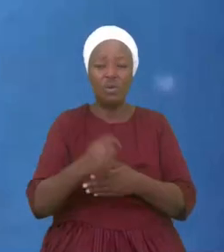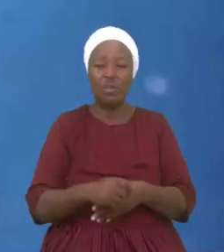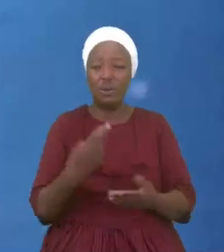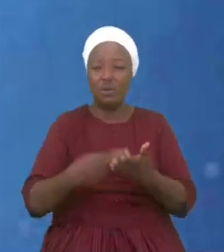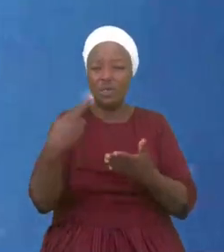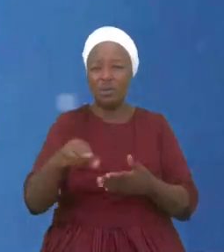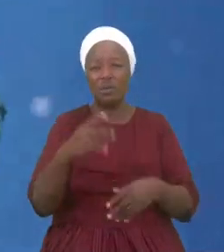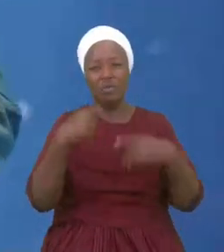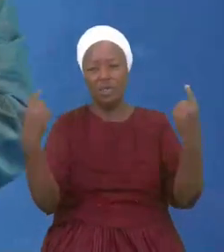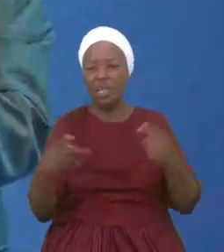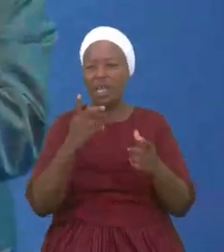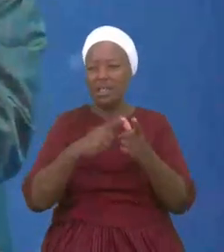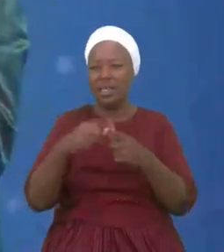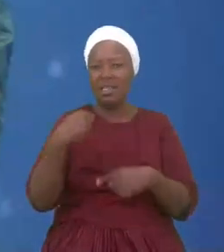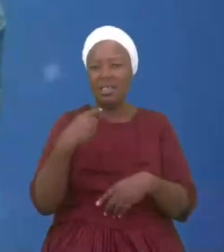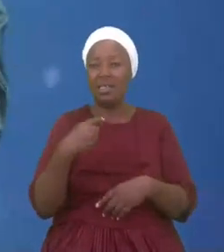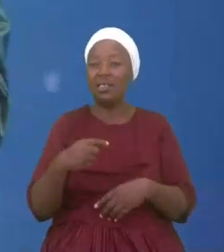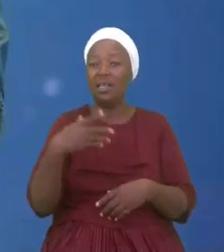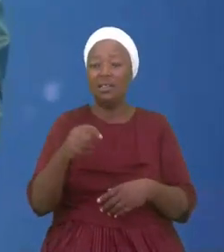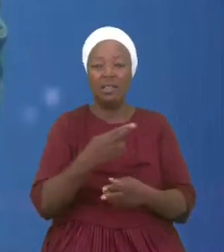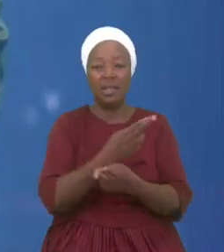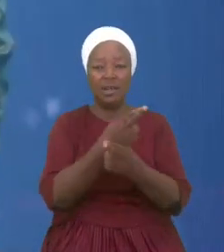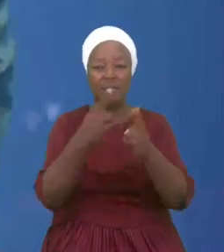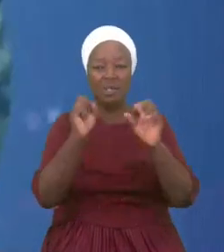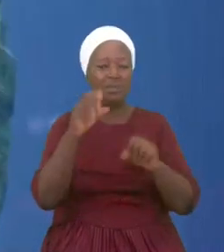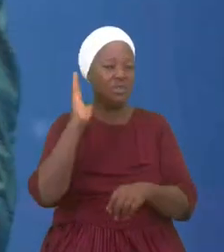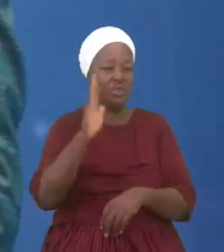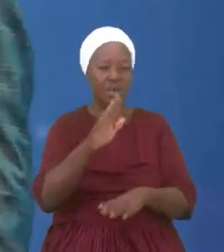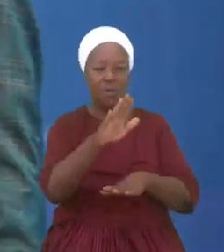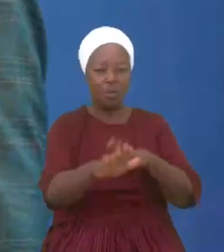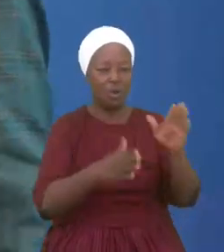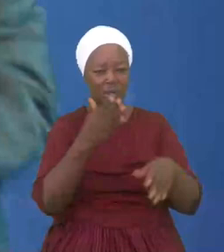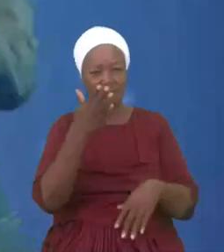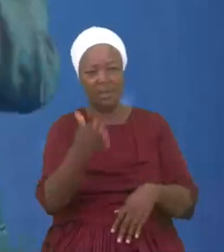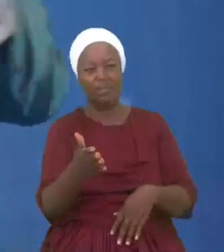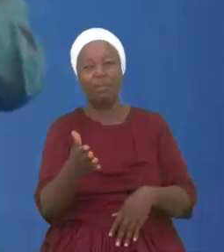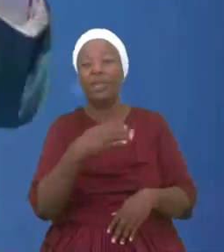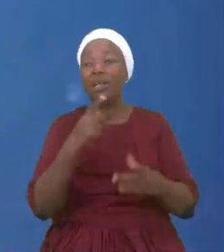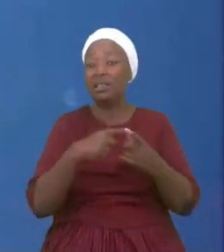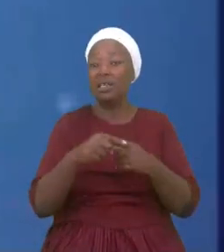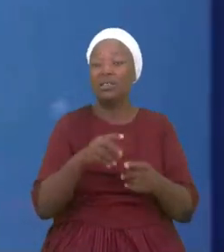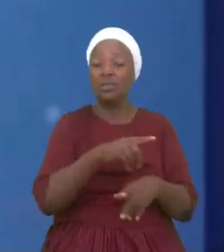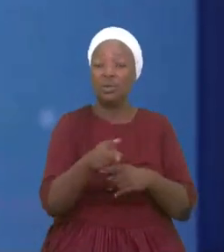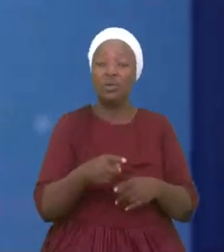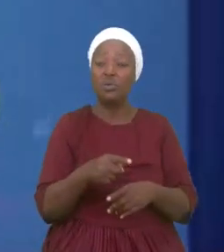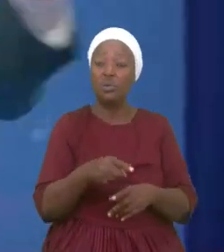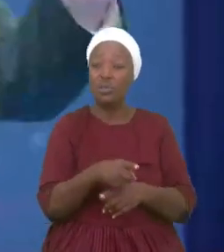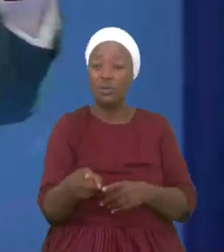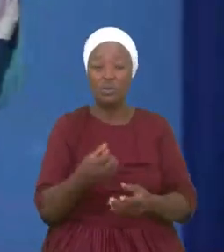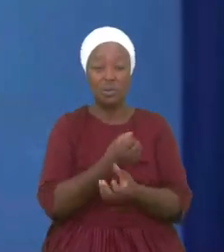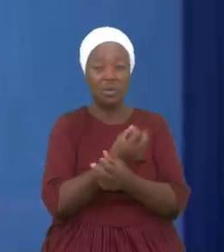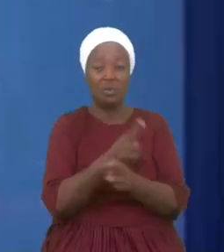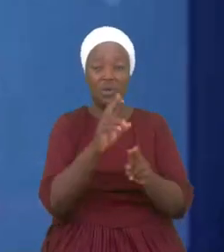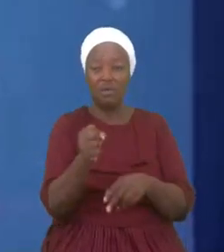le Seigneur hôte tout le péché toutes les conséquences du péché et c'est dit que les délivré